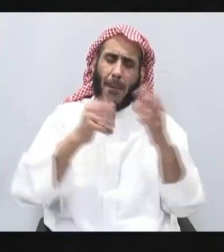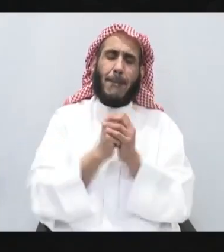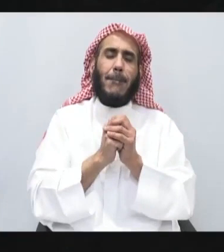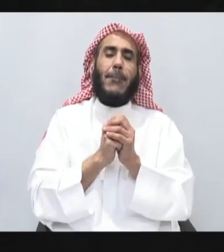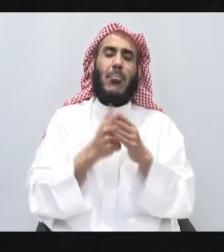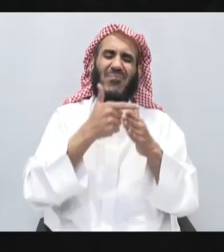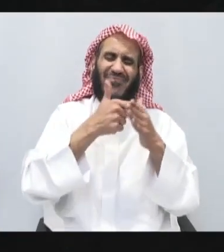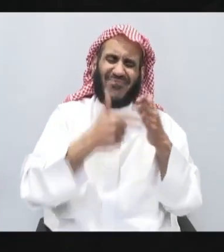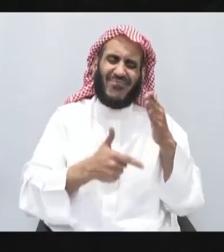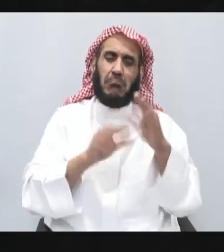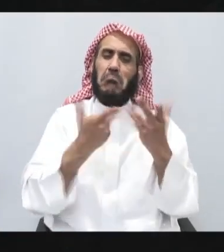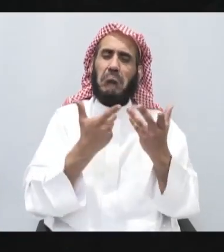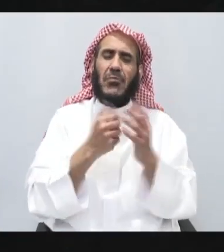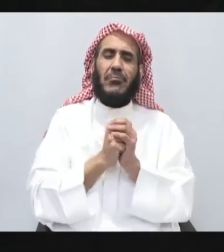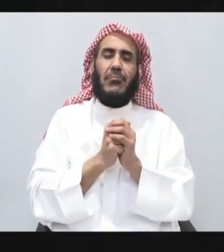الفايبرينولايسين